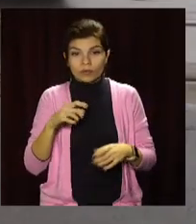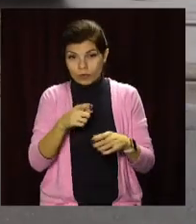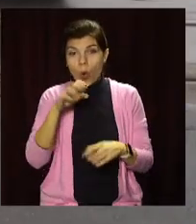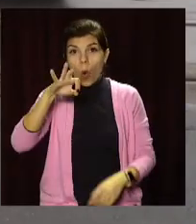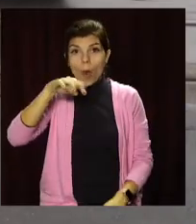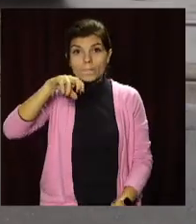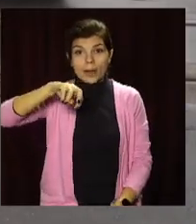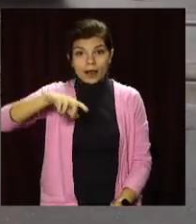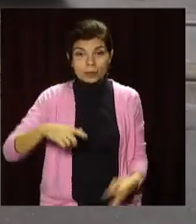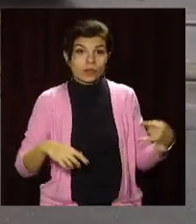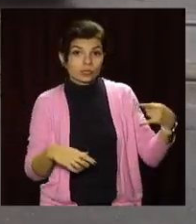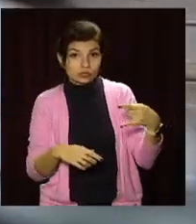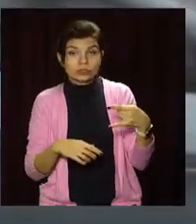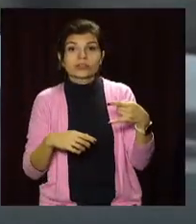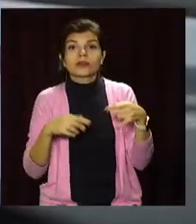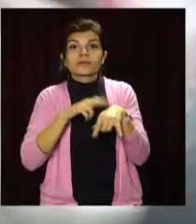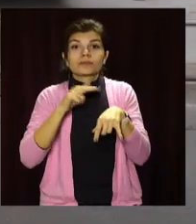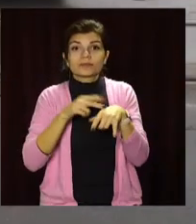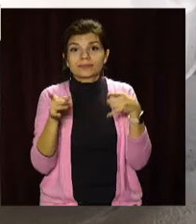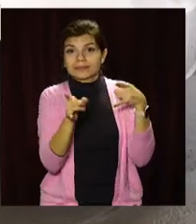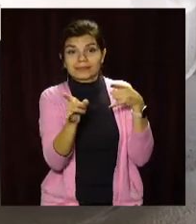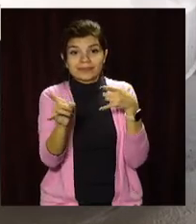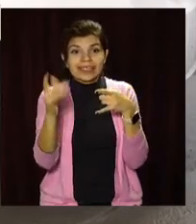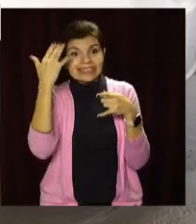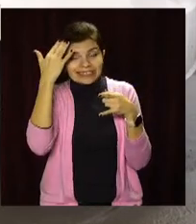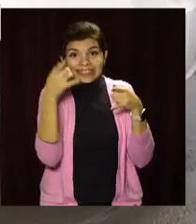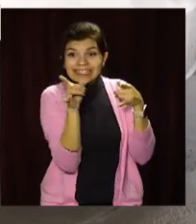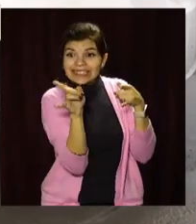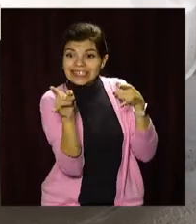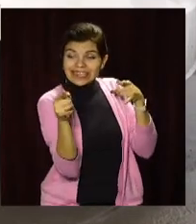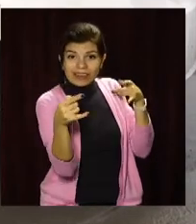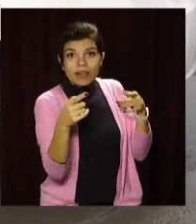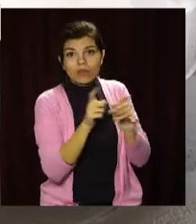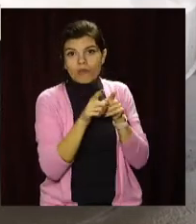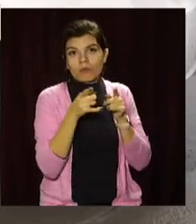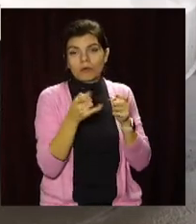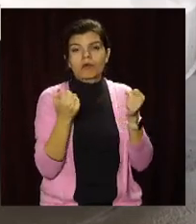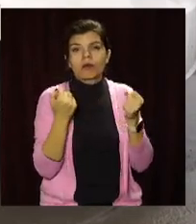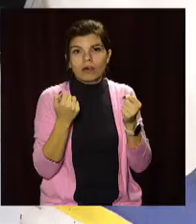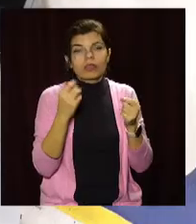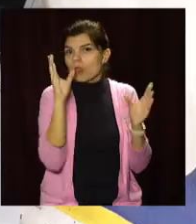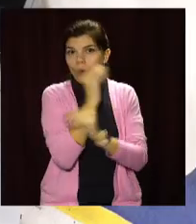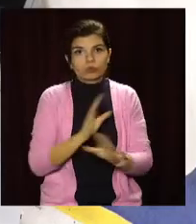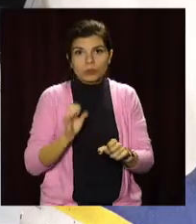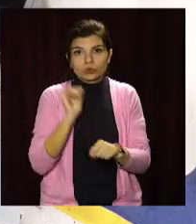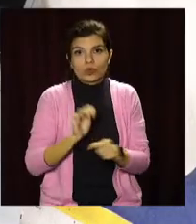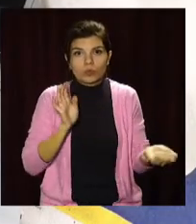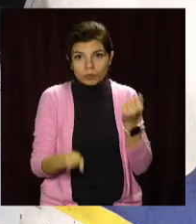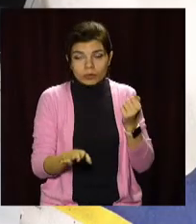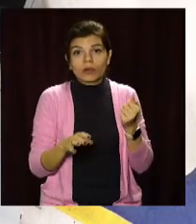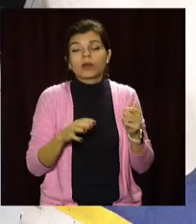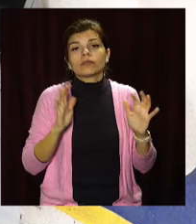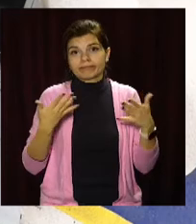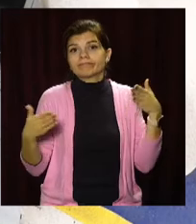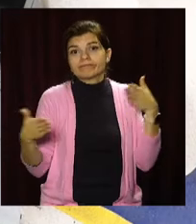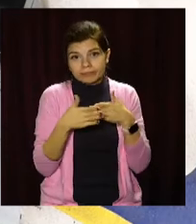дорогою за патрульною машиною. Поліцейські спробували розвернутися, однак водій легковика зреагувати не встиг. Сталося